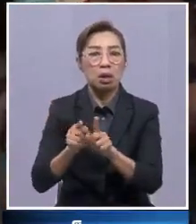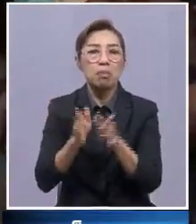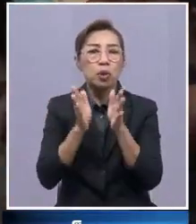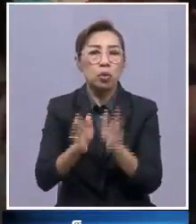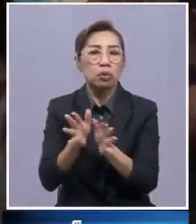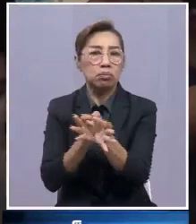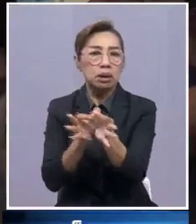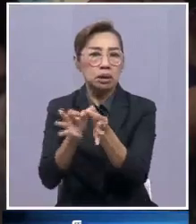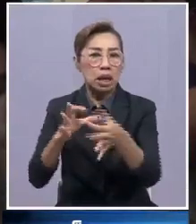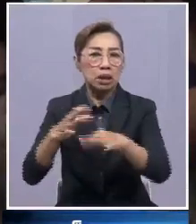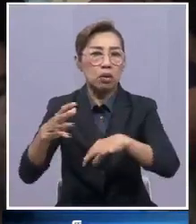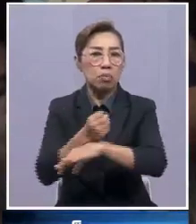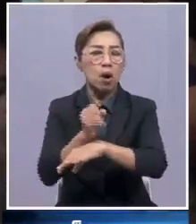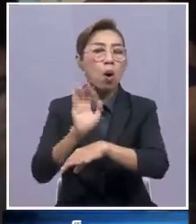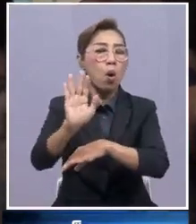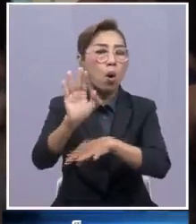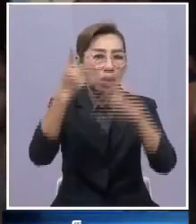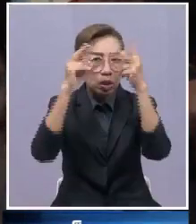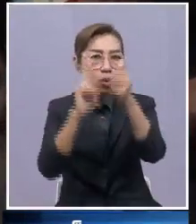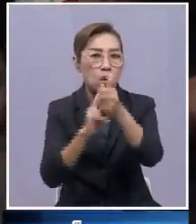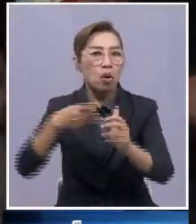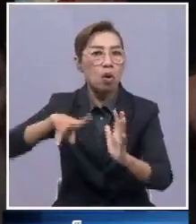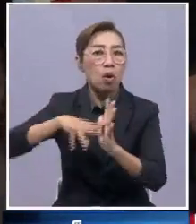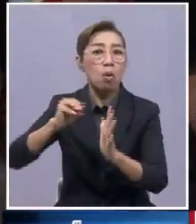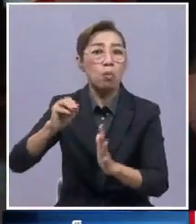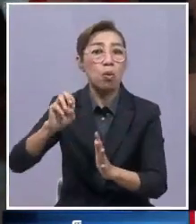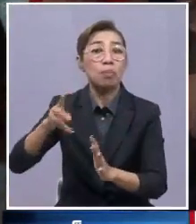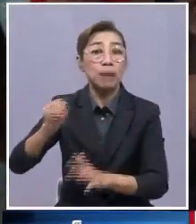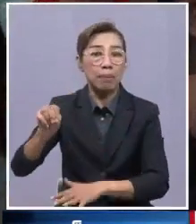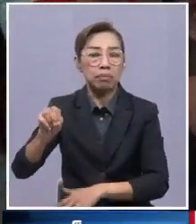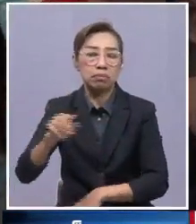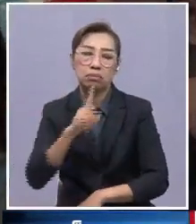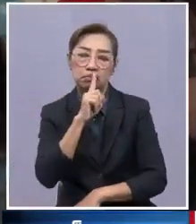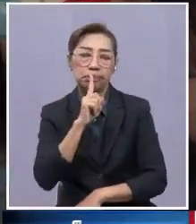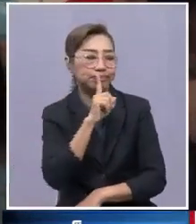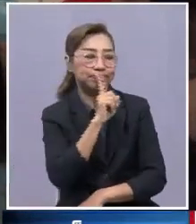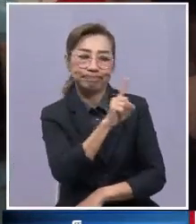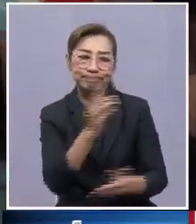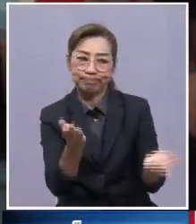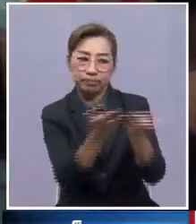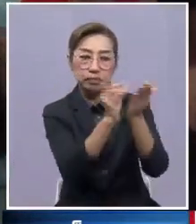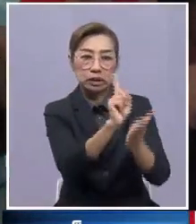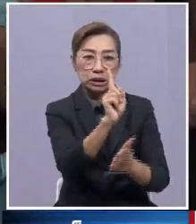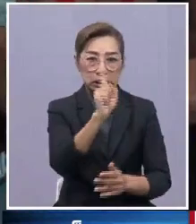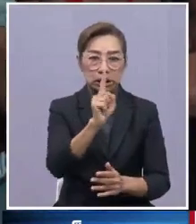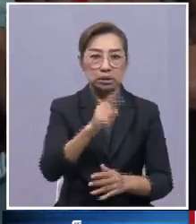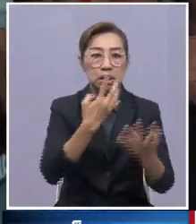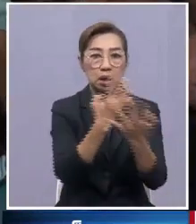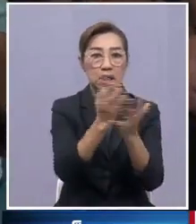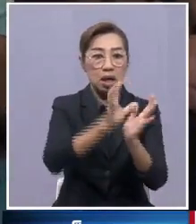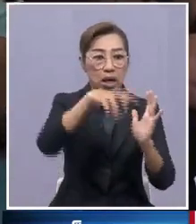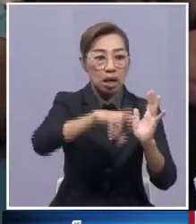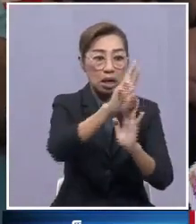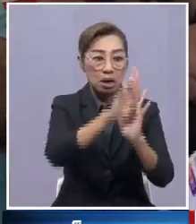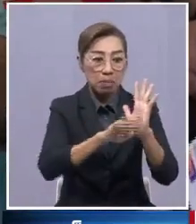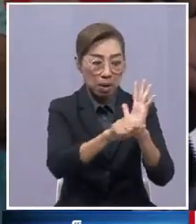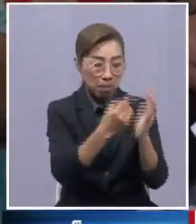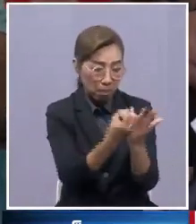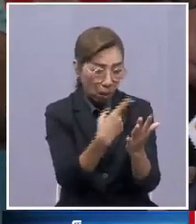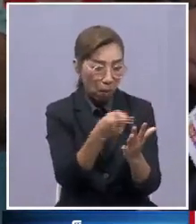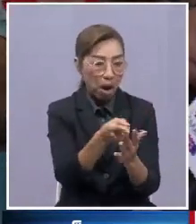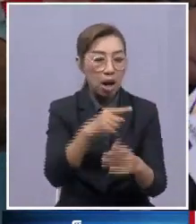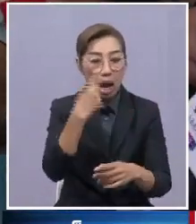เนี่ยนะครับบอกว่าจริงๆระเบียบของกรมราชทานเนี่ยเรื่องของการคุมขังนักโทษนอกเรือจำที่ออกมาเนี่ยคือยังไม่รู้เลยว่าท่านอดีตนายก